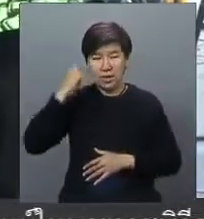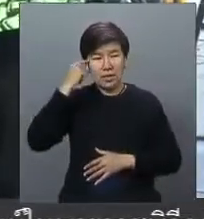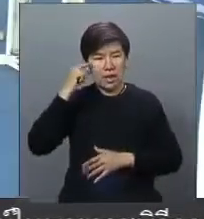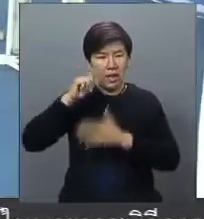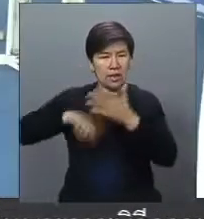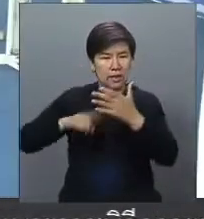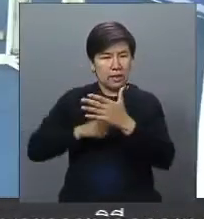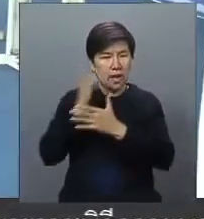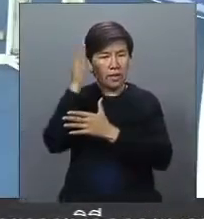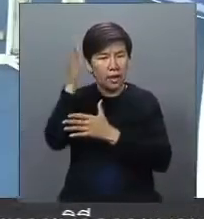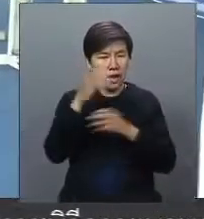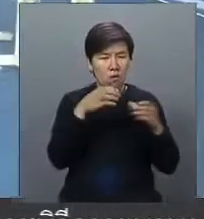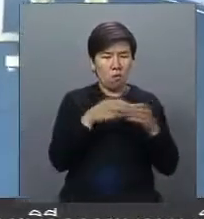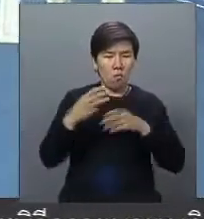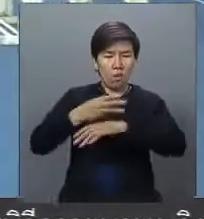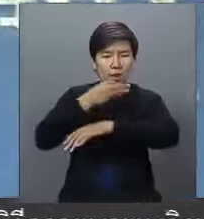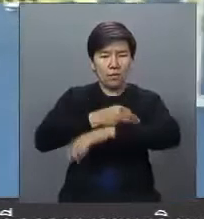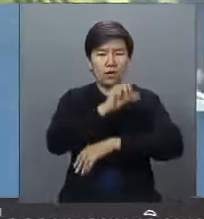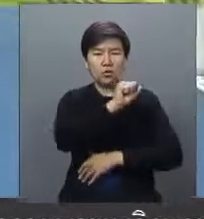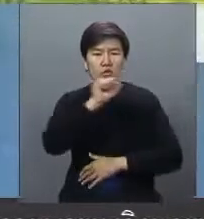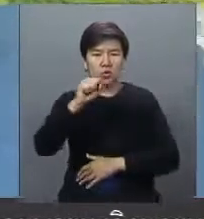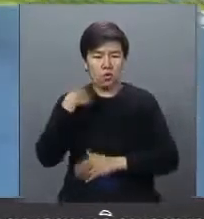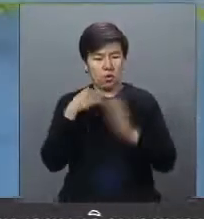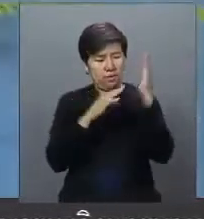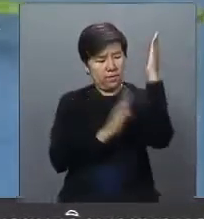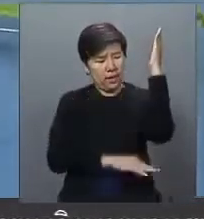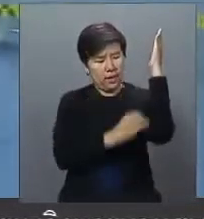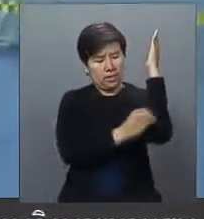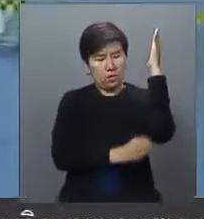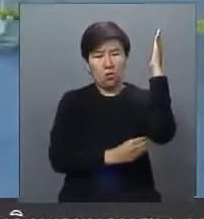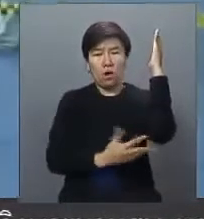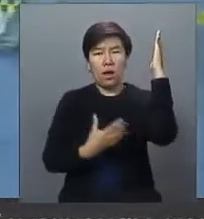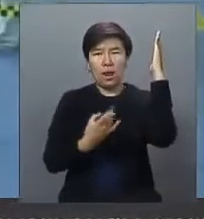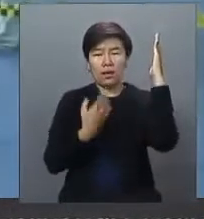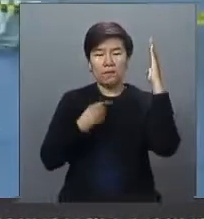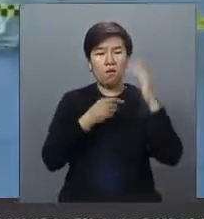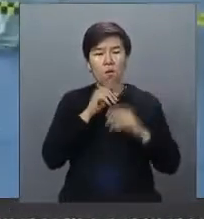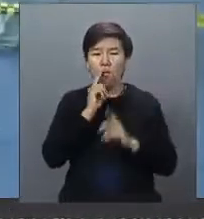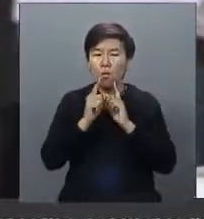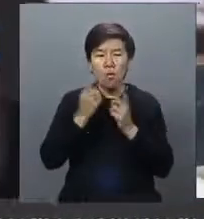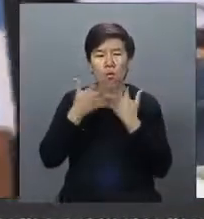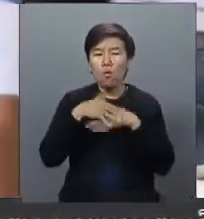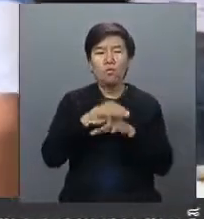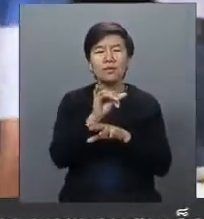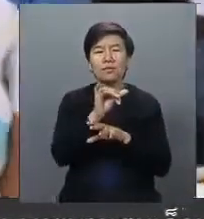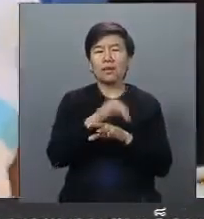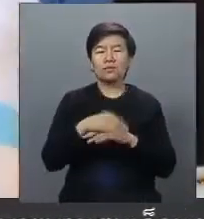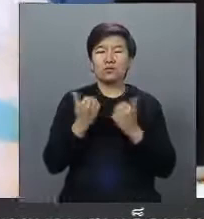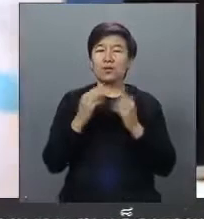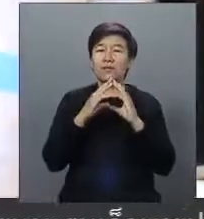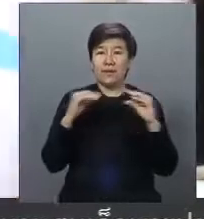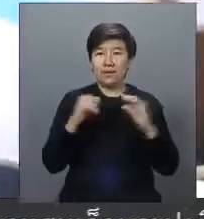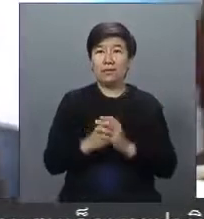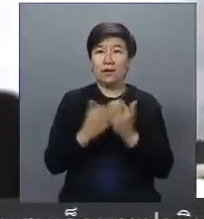มกับพรรคการเมืองที่เคยมีส.ส.ในพื้นที่จังหวัดชายแดนภาคใต้มีรายงานว่าการเปิดบ้านของพลเอกชวลิ